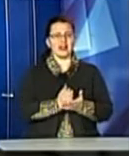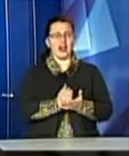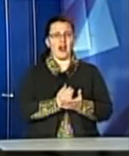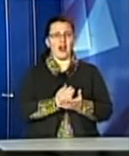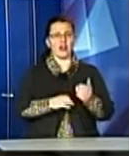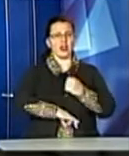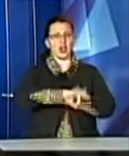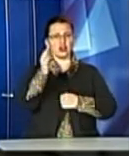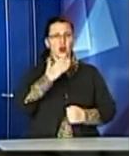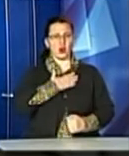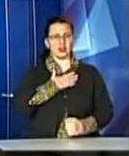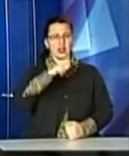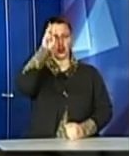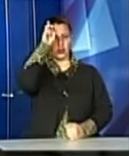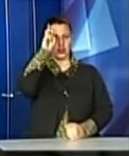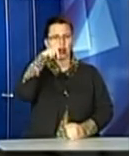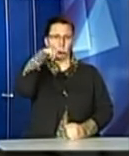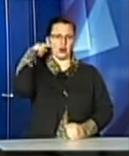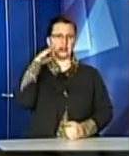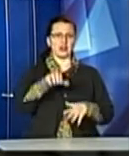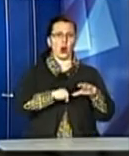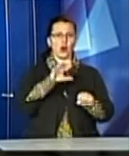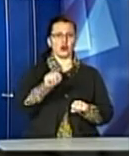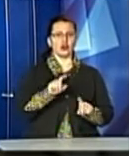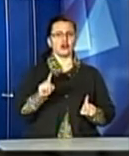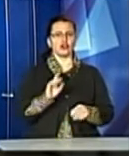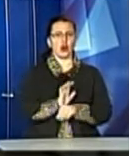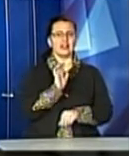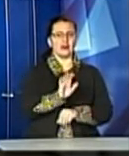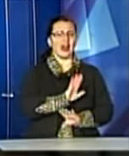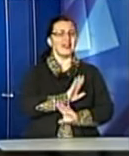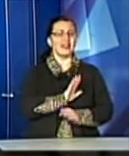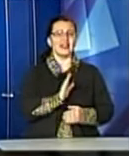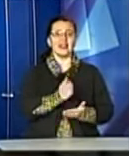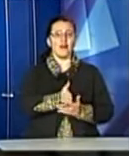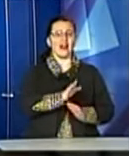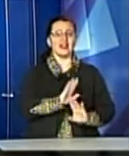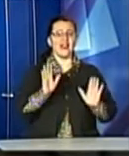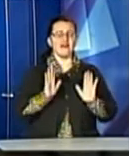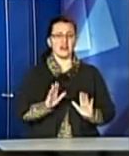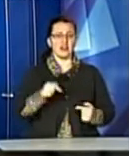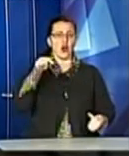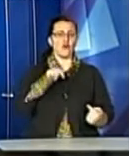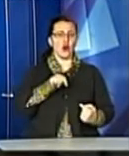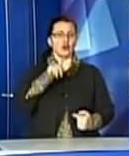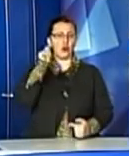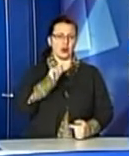урахуванням російської агресії, яка спрямована не тільки проти України, а проти всього цивілізованого